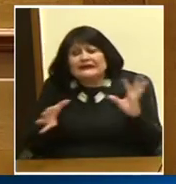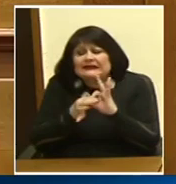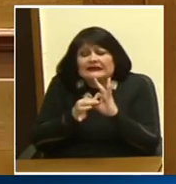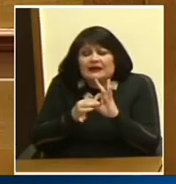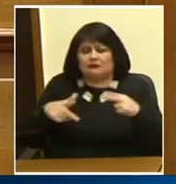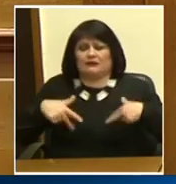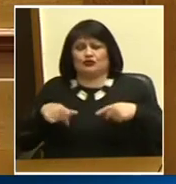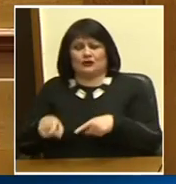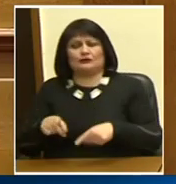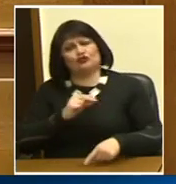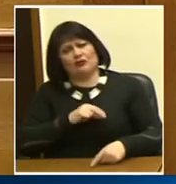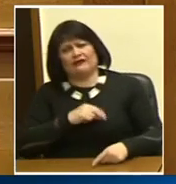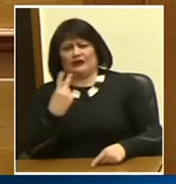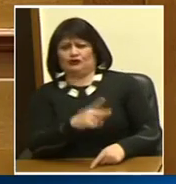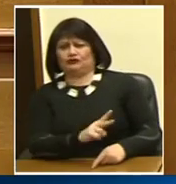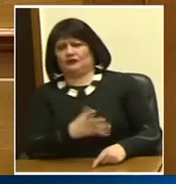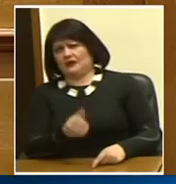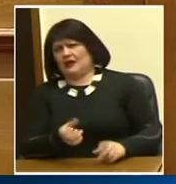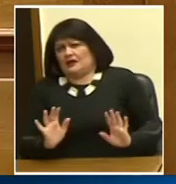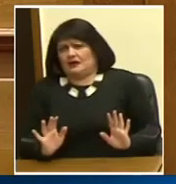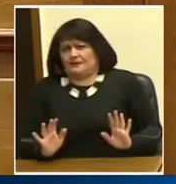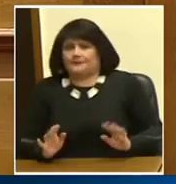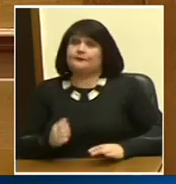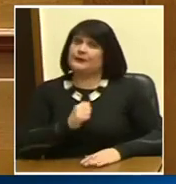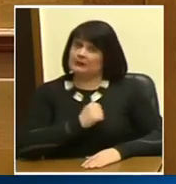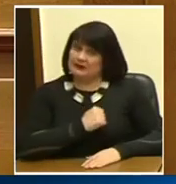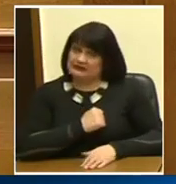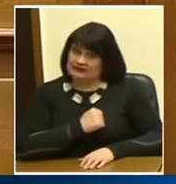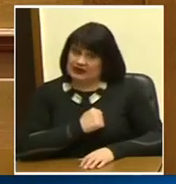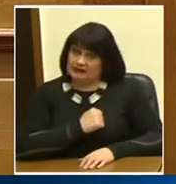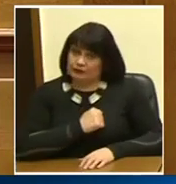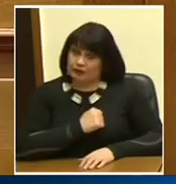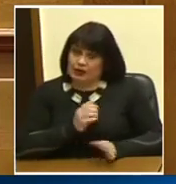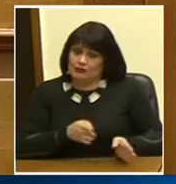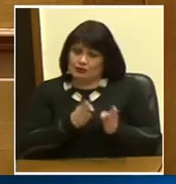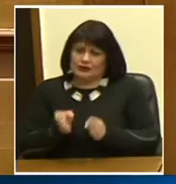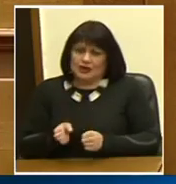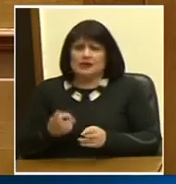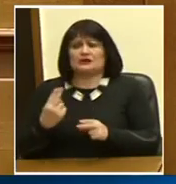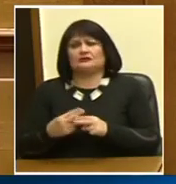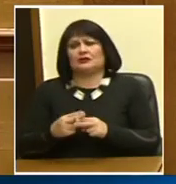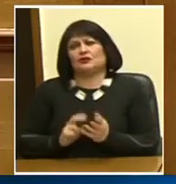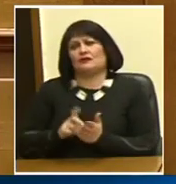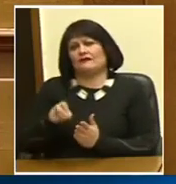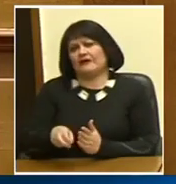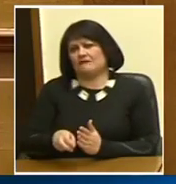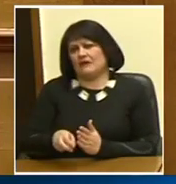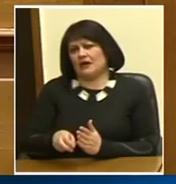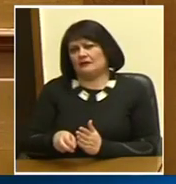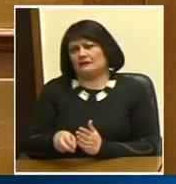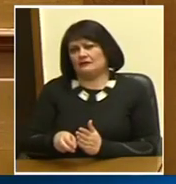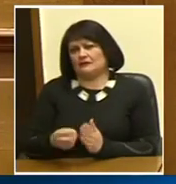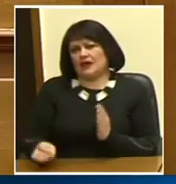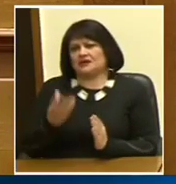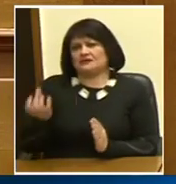έχει μόνο ωφέλη από αυτό. Και πιστεύω ταυτόχρονα ότι θα είναι και ένα σημαντικό βήμα για τον